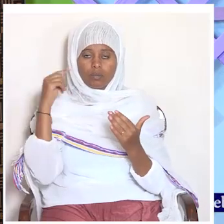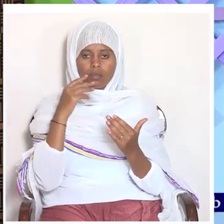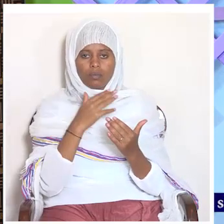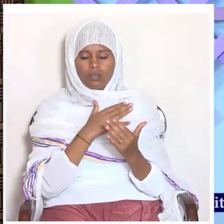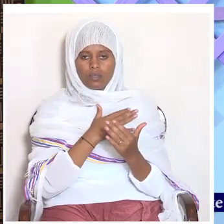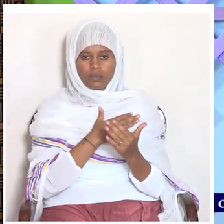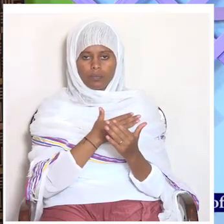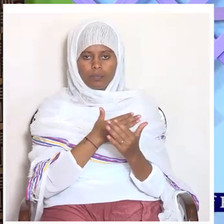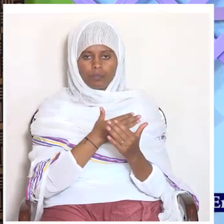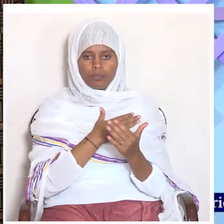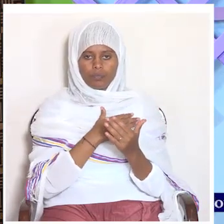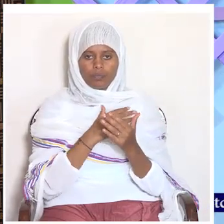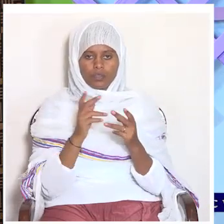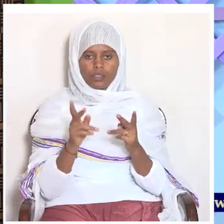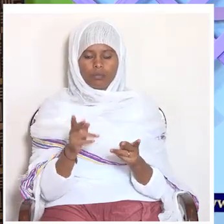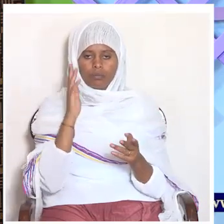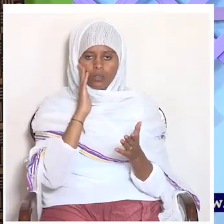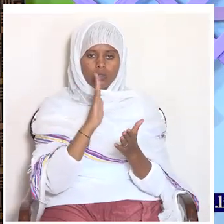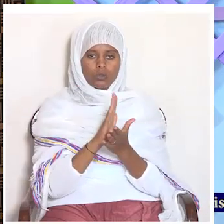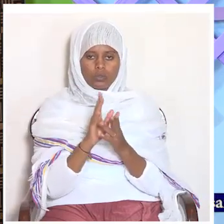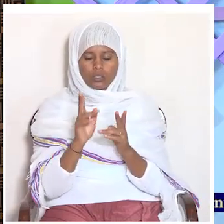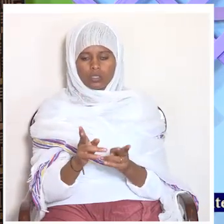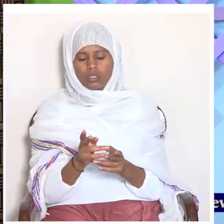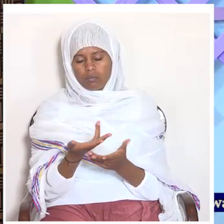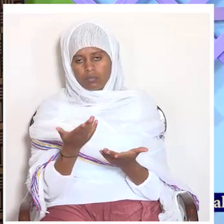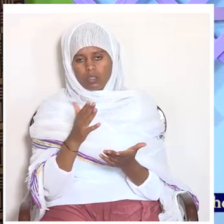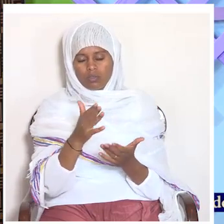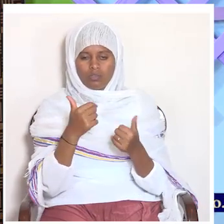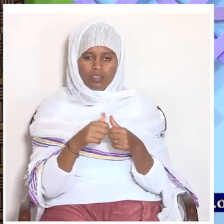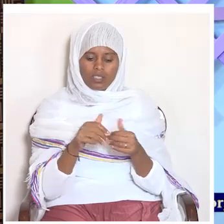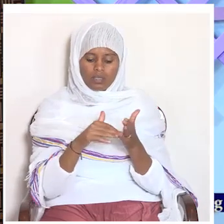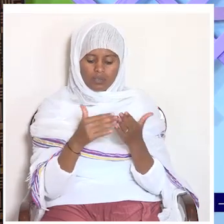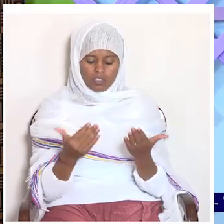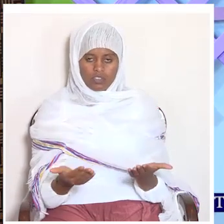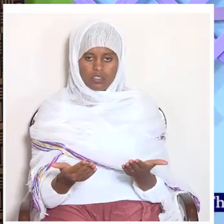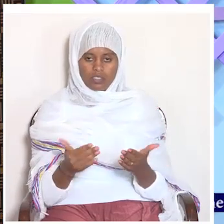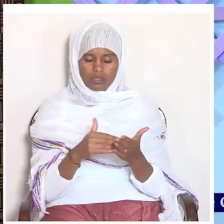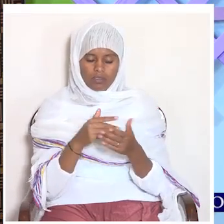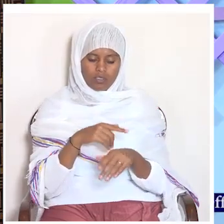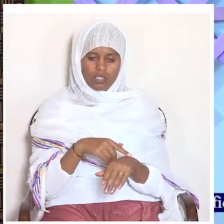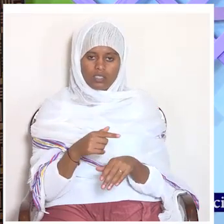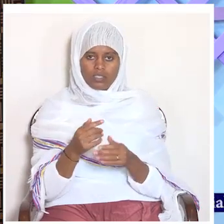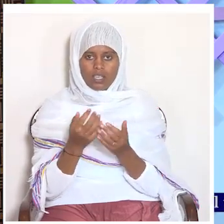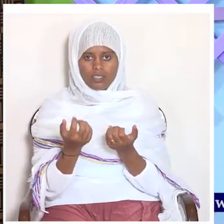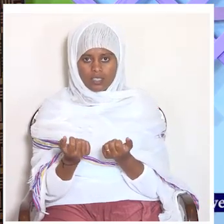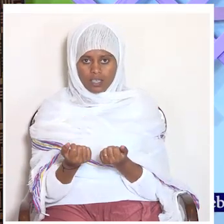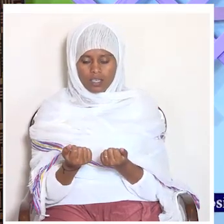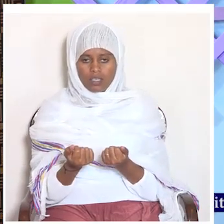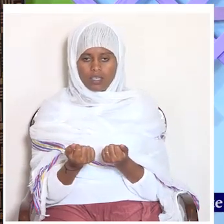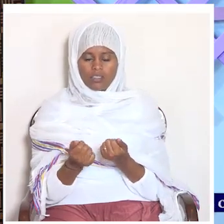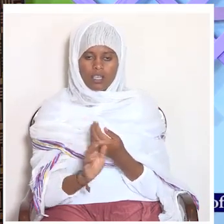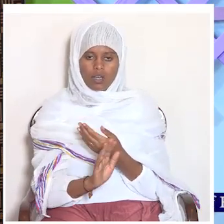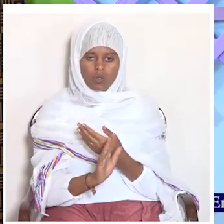ልዑለ ባህሪ እግዚአብሔር ኣምላኽና ከም ምሕረቱ ከም ቸርነቱ ክሳብ ዝዕለ እዚ ክሳብ ሰዓት